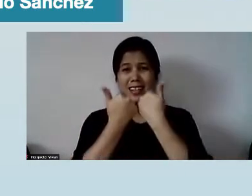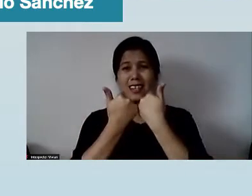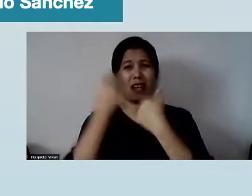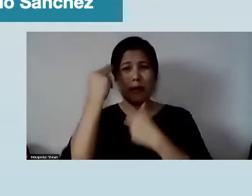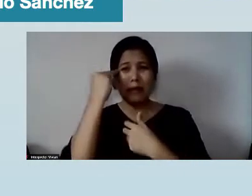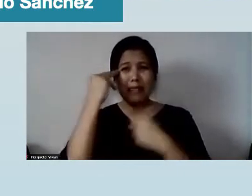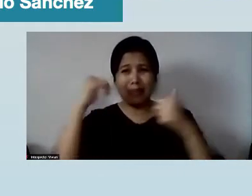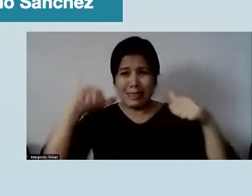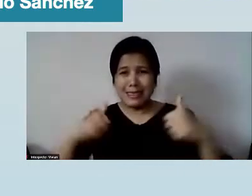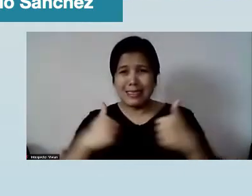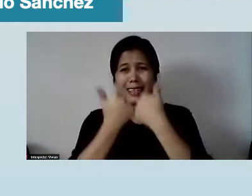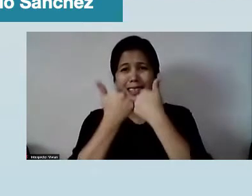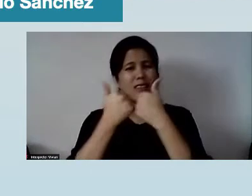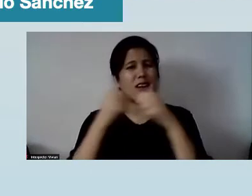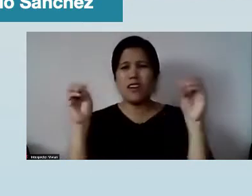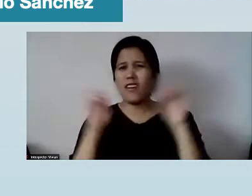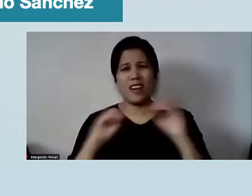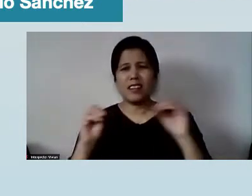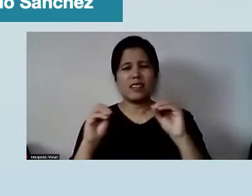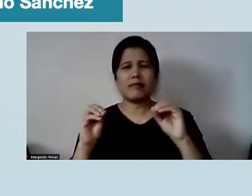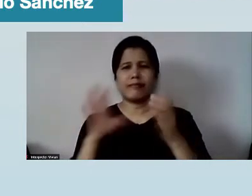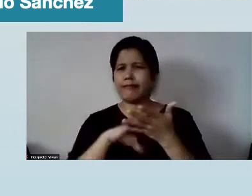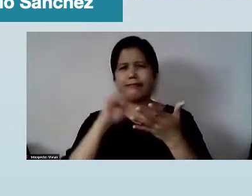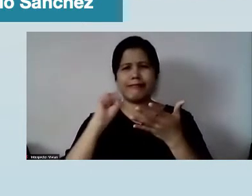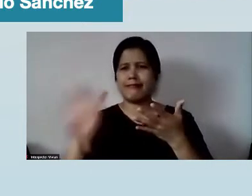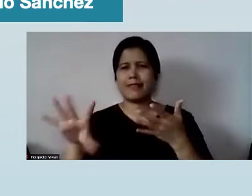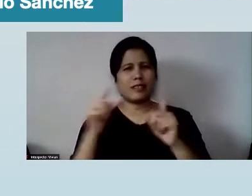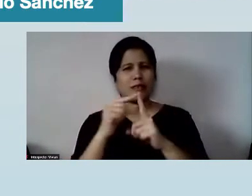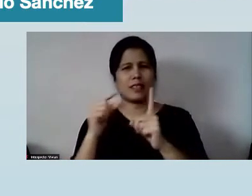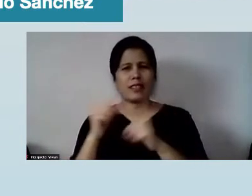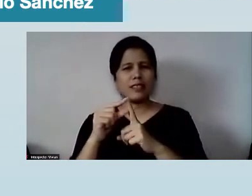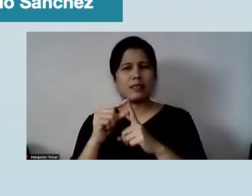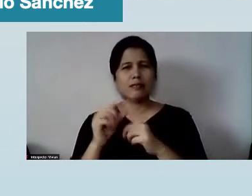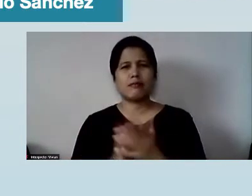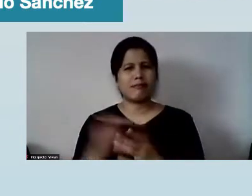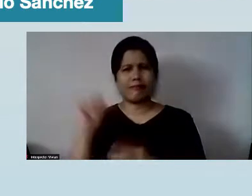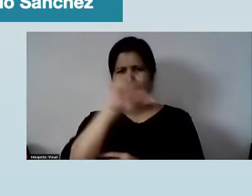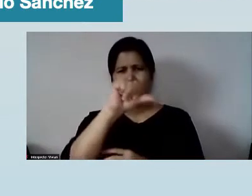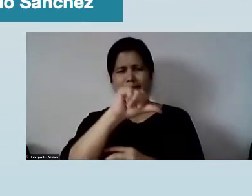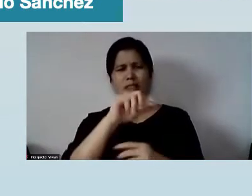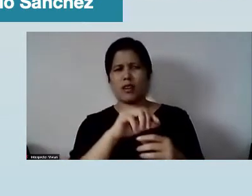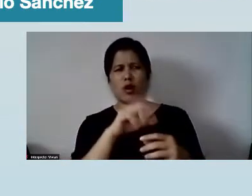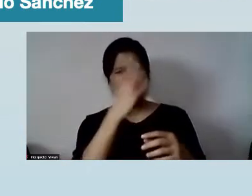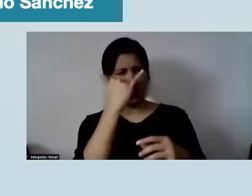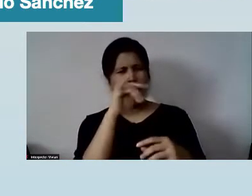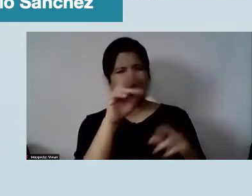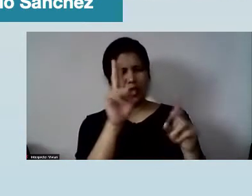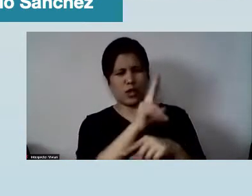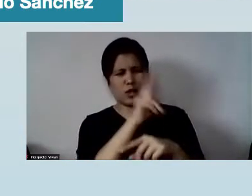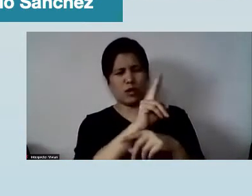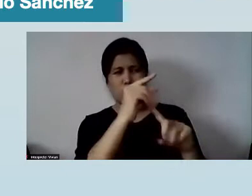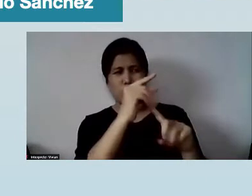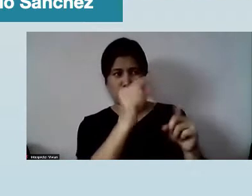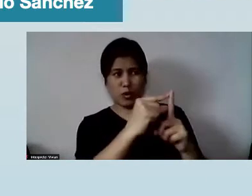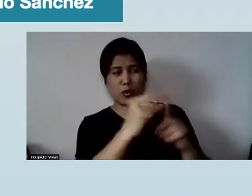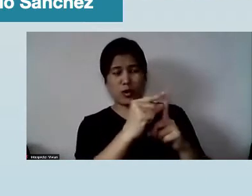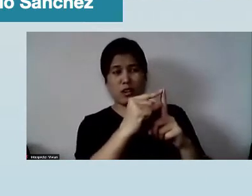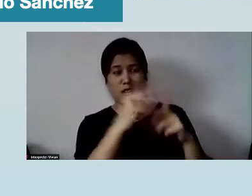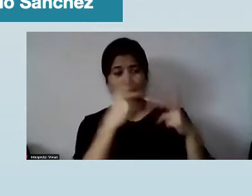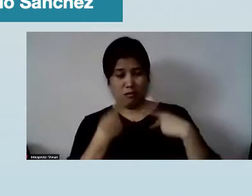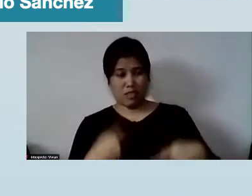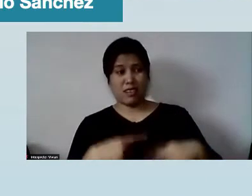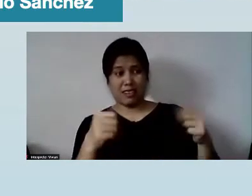to, disability parlance. Kinukundi na yan ng mga taga-United Nations. Why do you use that word, phrases?